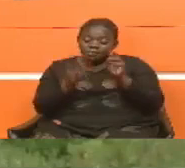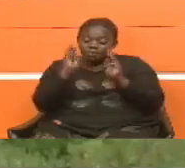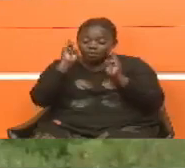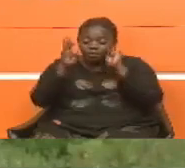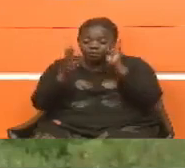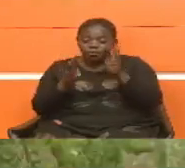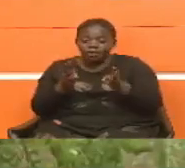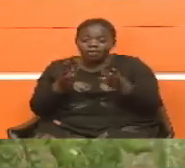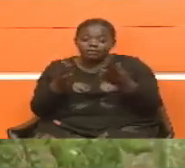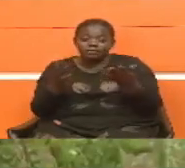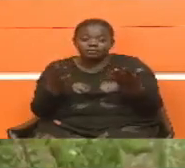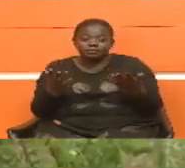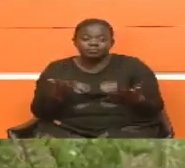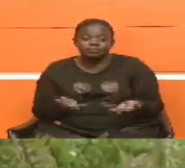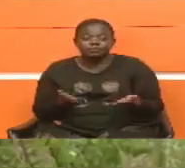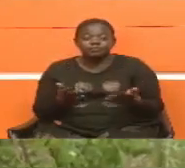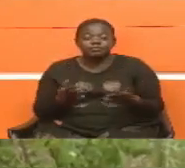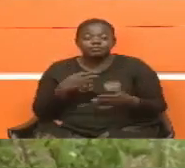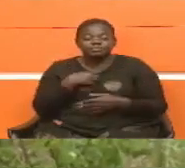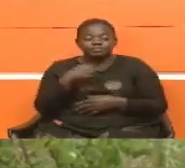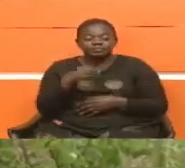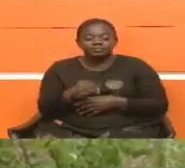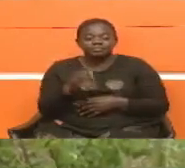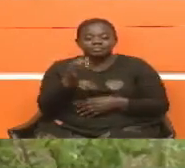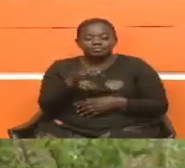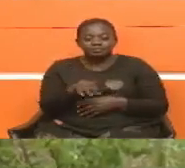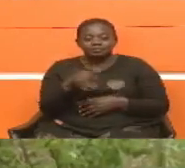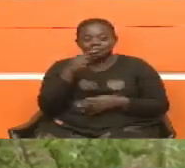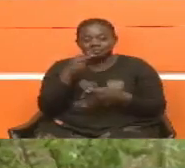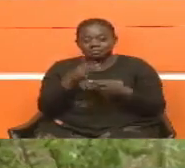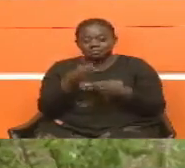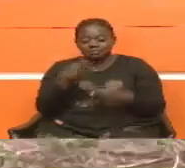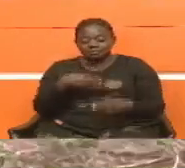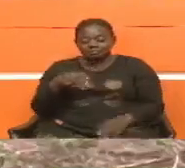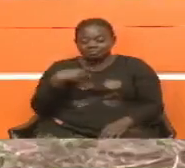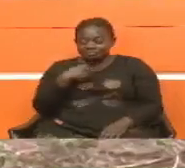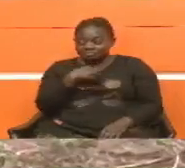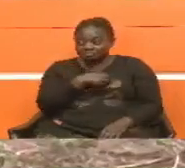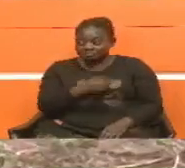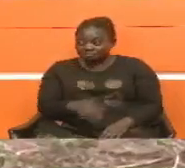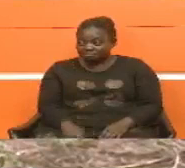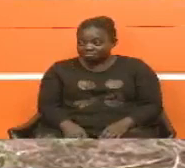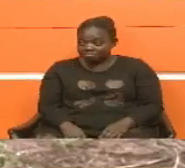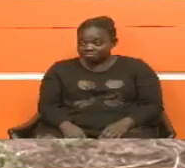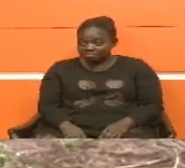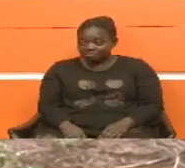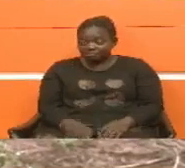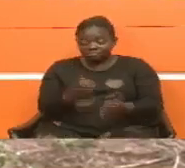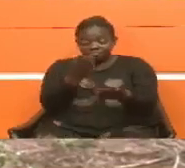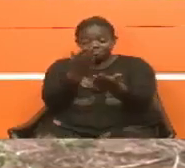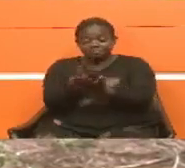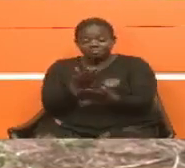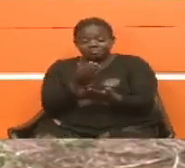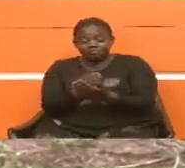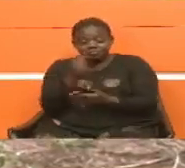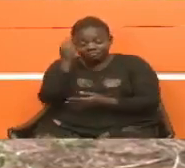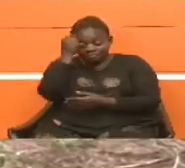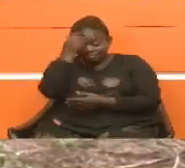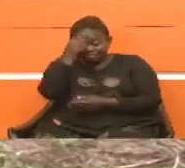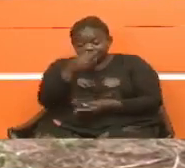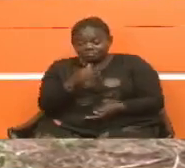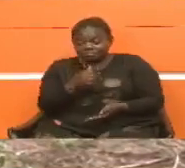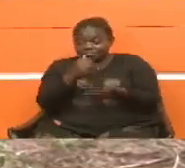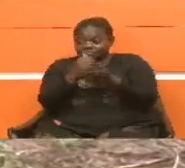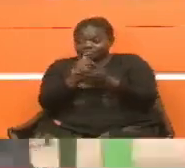yabuulira ow'olugambo olw'omugagga ono eyeeyita omujaasi. Ono mbanjagira gavumenti etuyambe